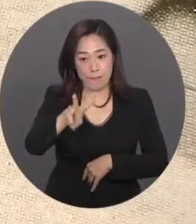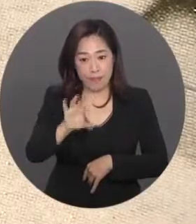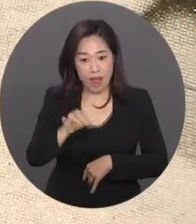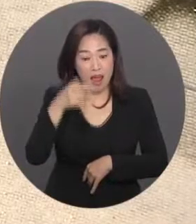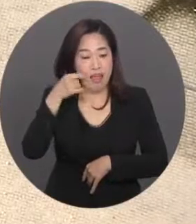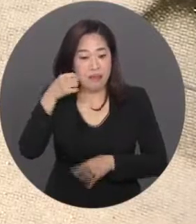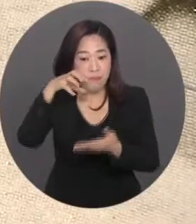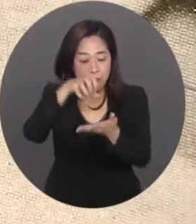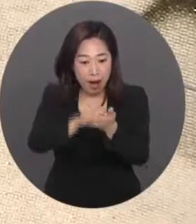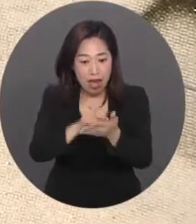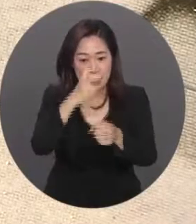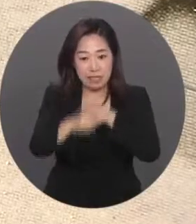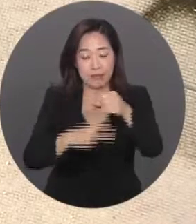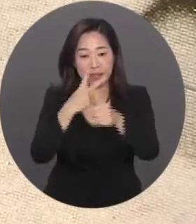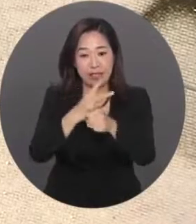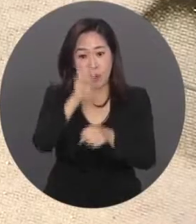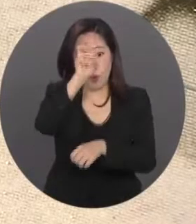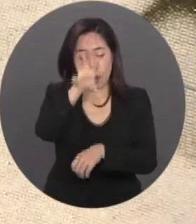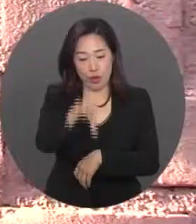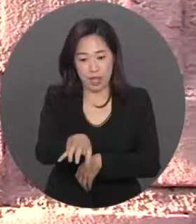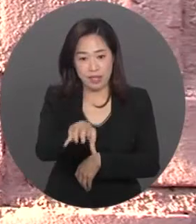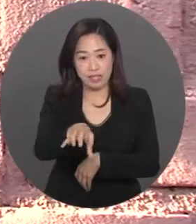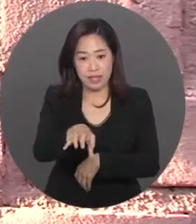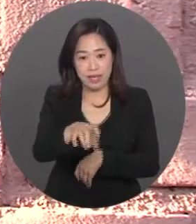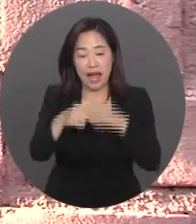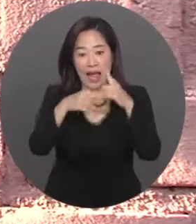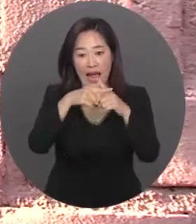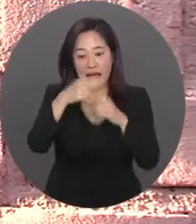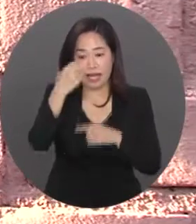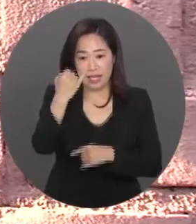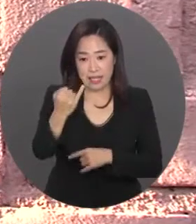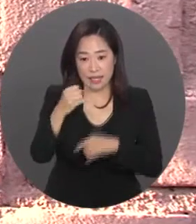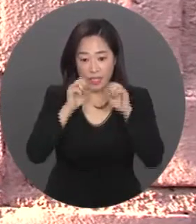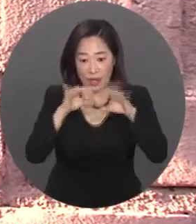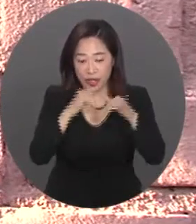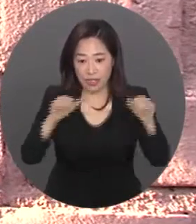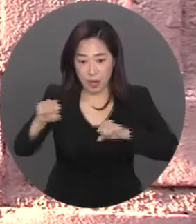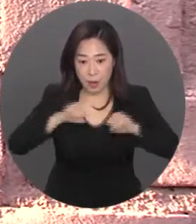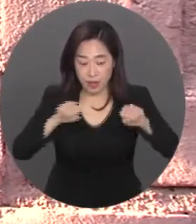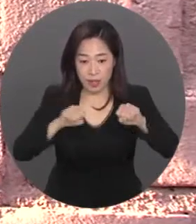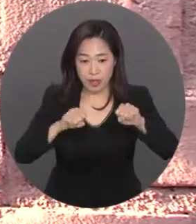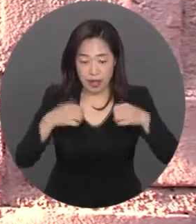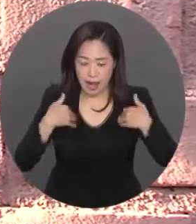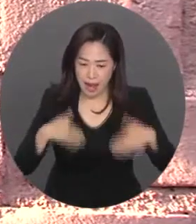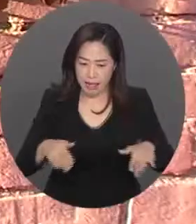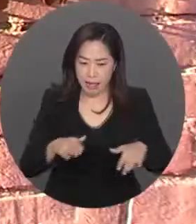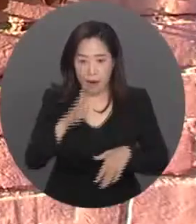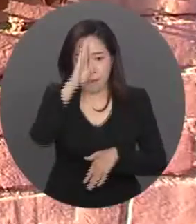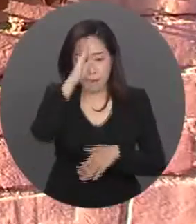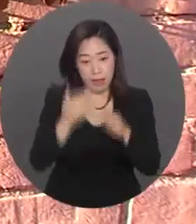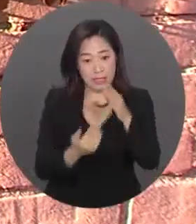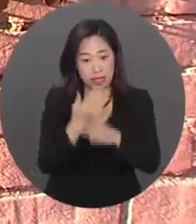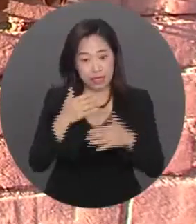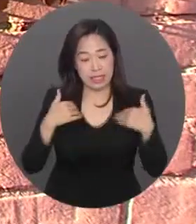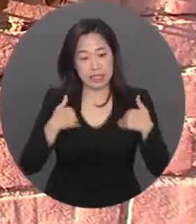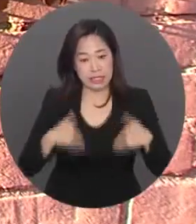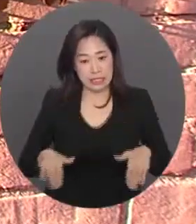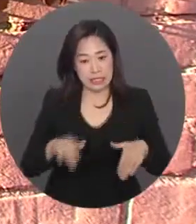일제강점기 22년 동안 광주에서 간호 선교사로 활동하며 가난하고 병약한 사람들을